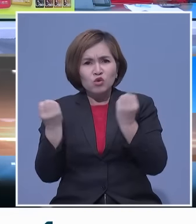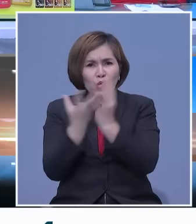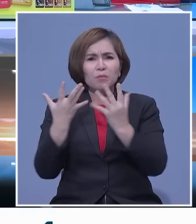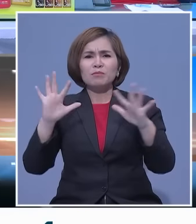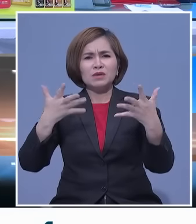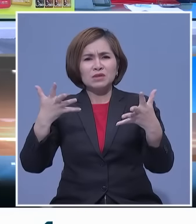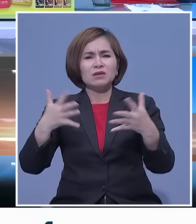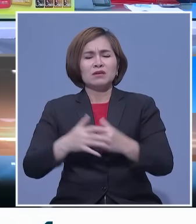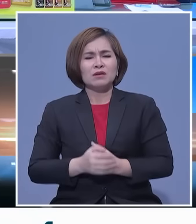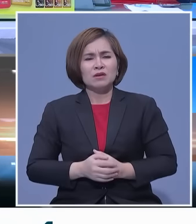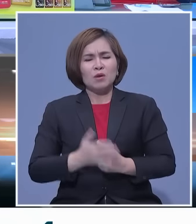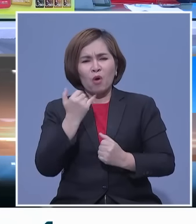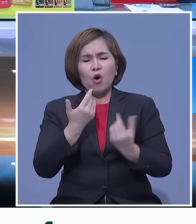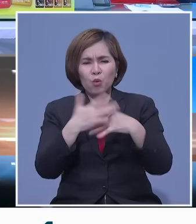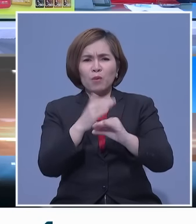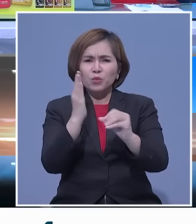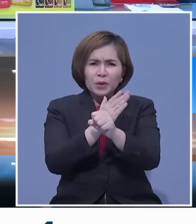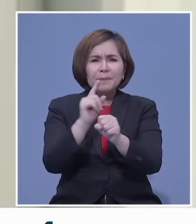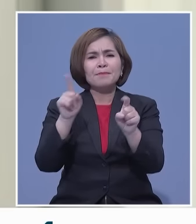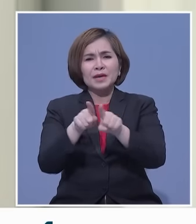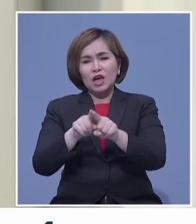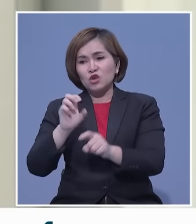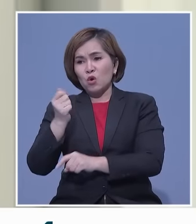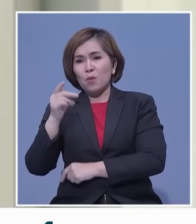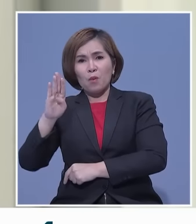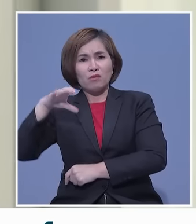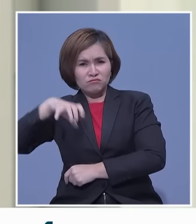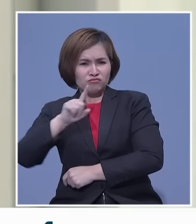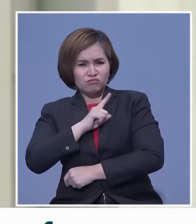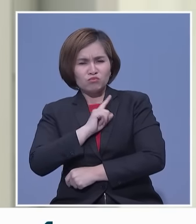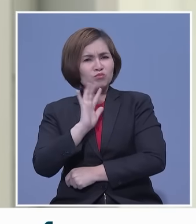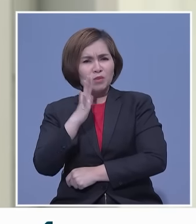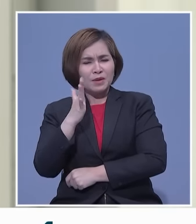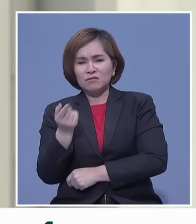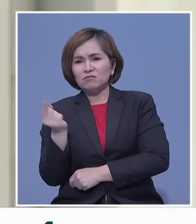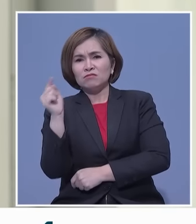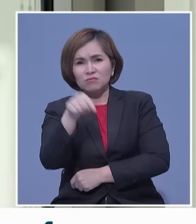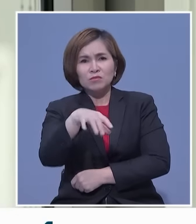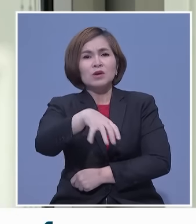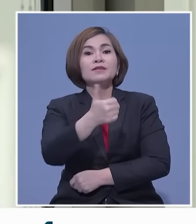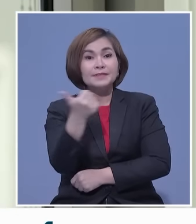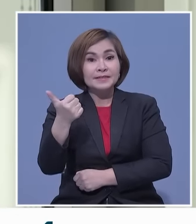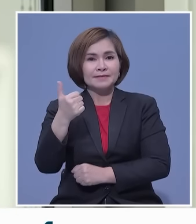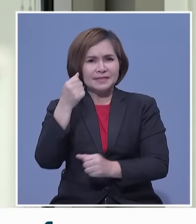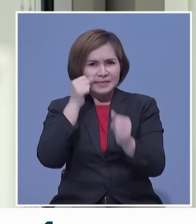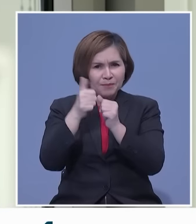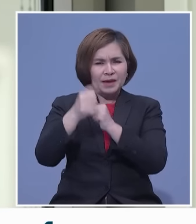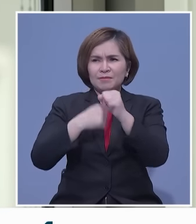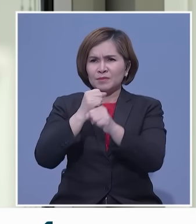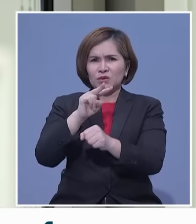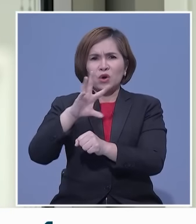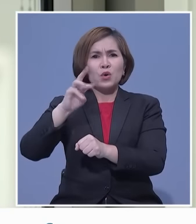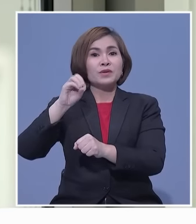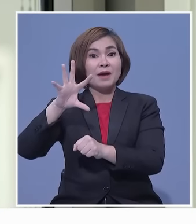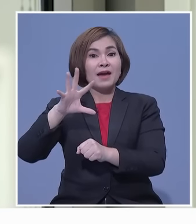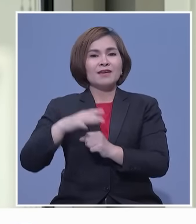มั้ยฮะเพราะฉะนั้นก็เลยไม่เข้าข่ายค่ะว่าเป็นการคุ้มครองผู้บริโภคแบบนี้ถูกมั้ยอีกทั้งยังพบว่าในปี 65บอส